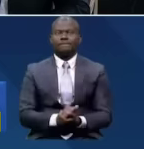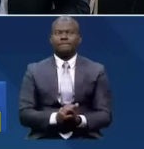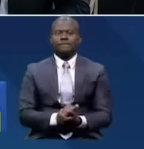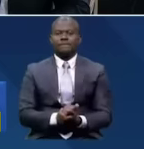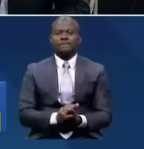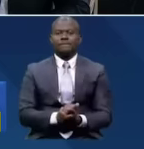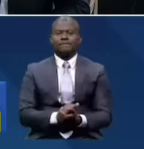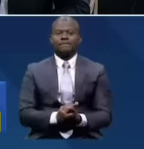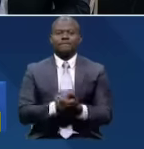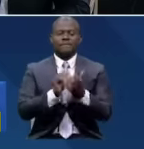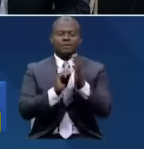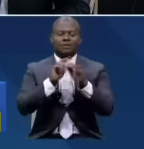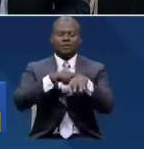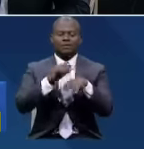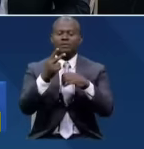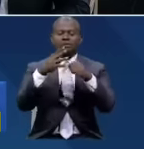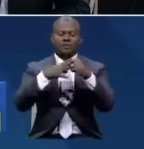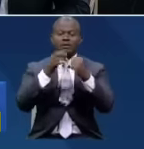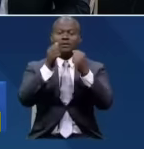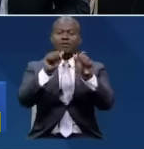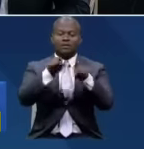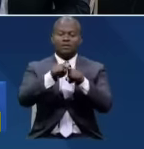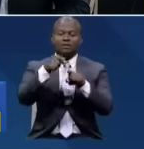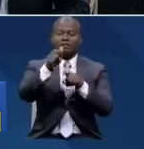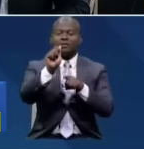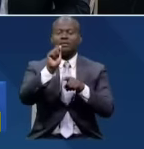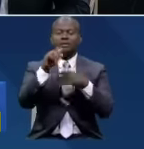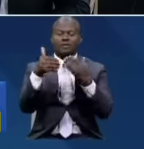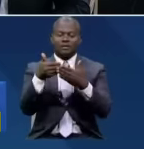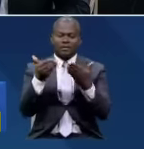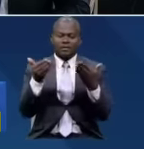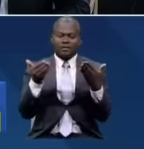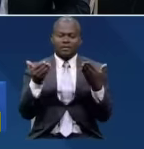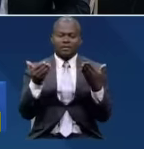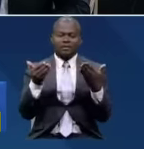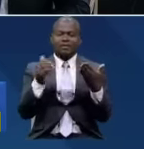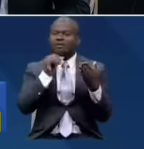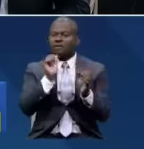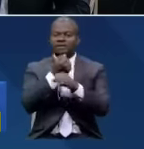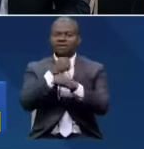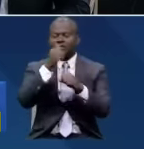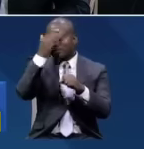amazu y'icyitegererezo ageretse gatatu, isoko rifite